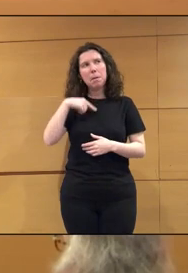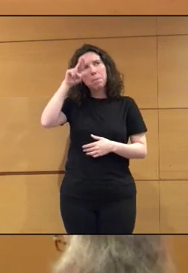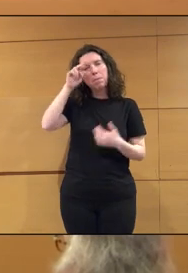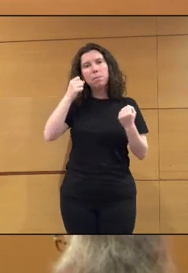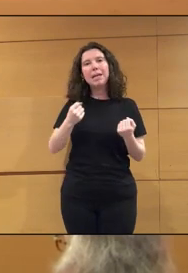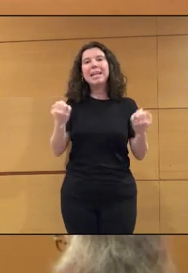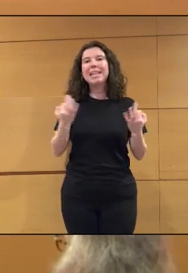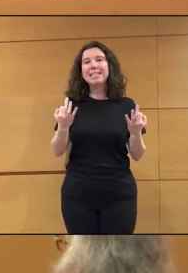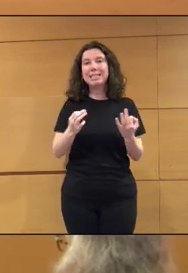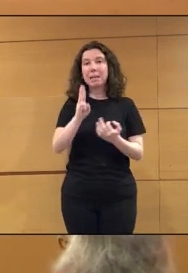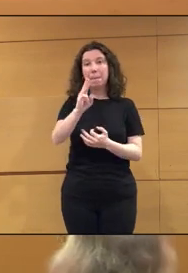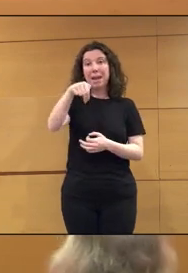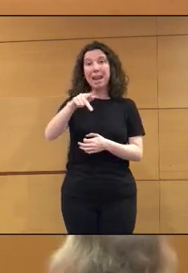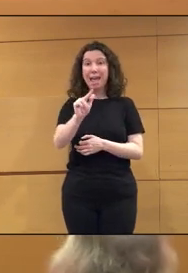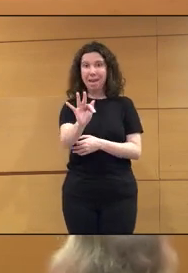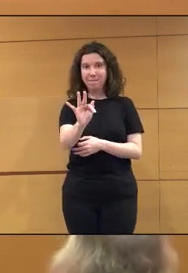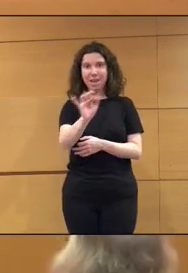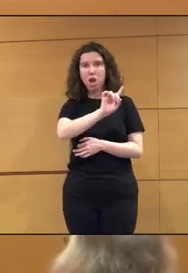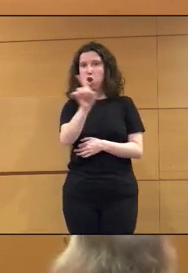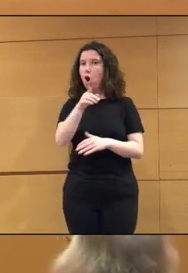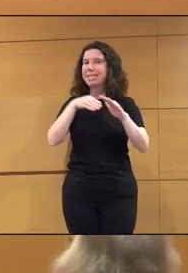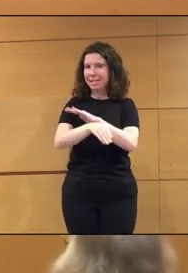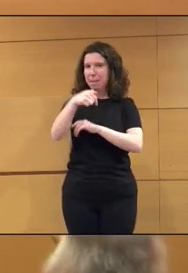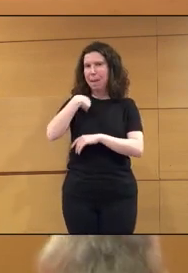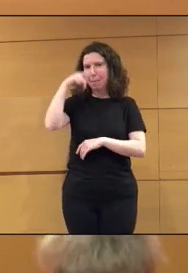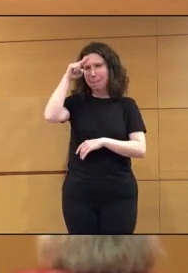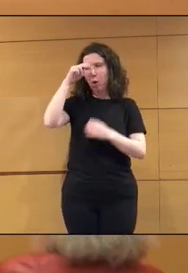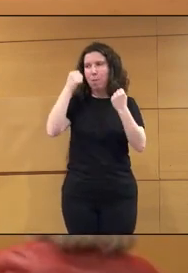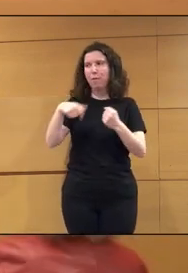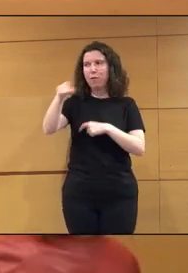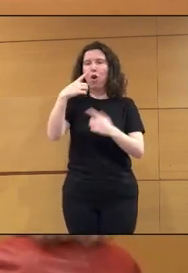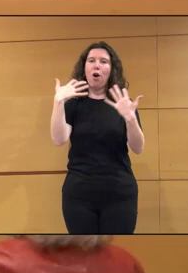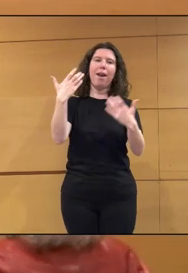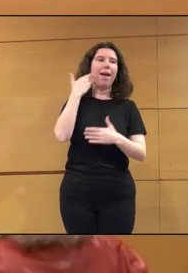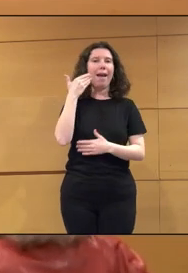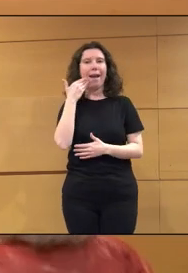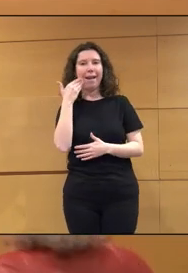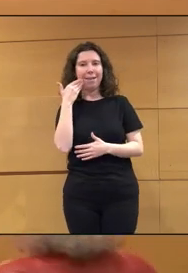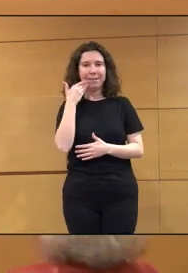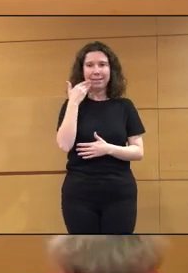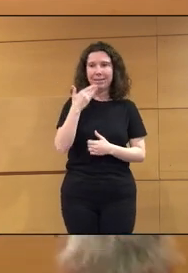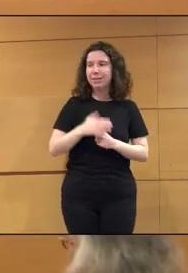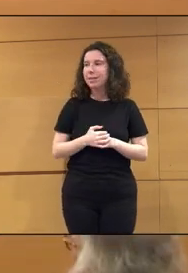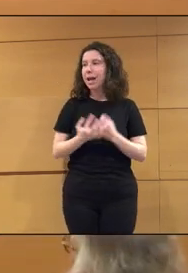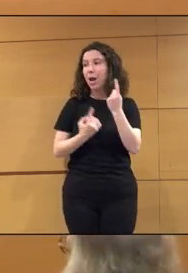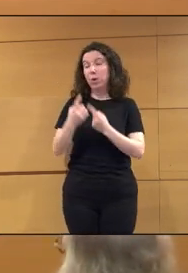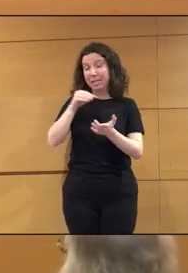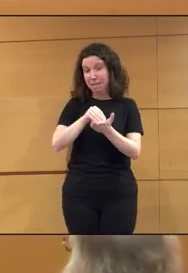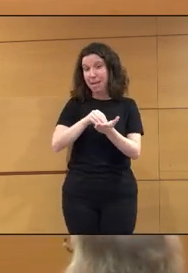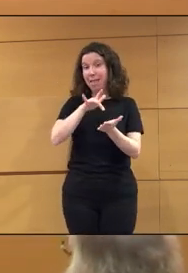tema dels PDFs no accessibles. Això, no, ja ho sabeu, és que m'heu sentit alguna vegada, eh? O